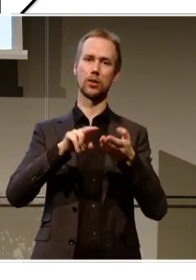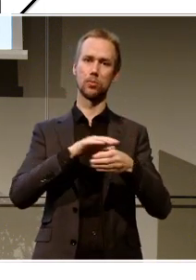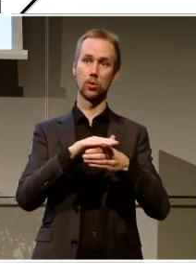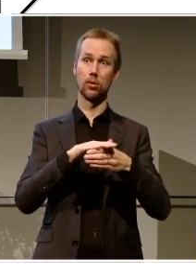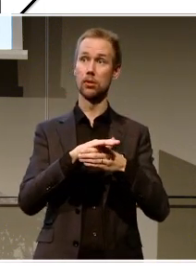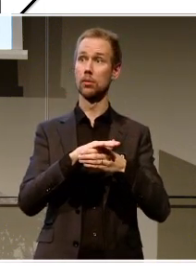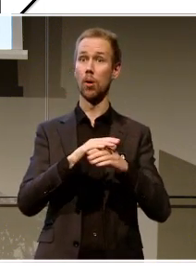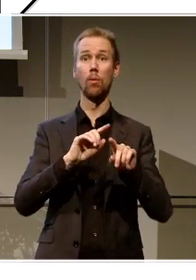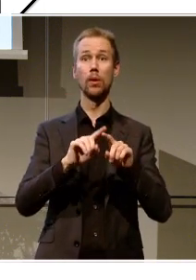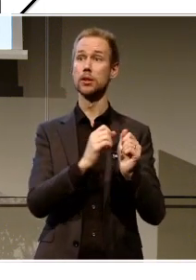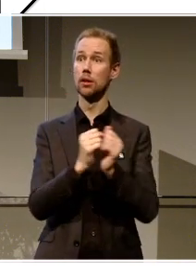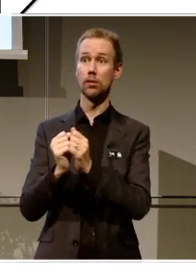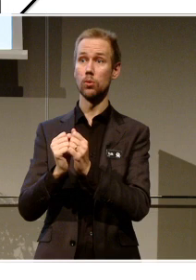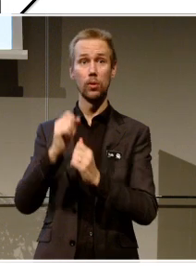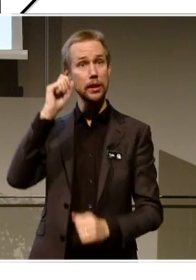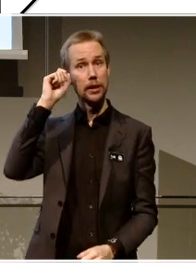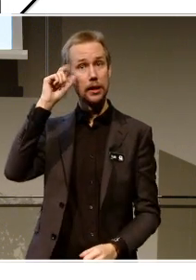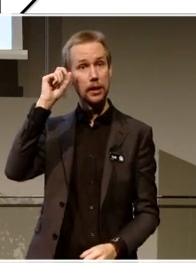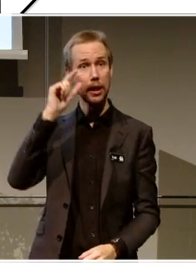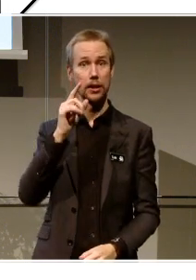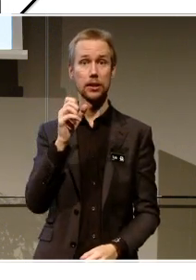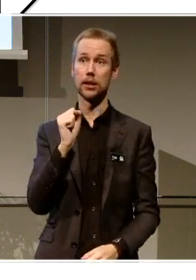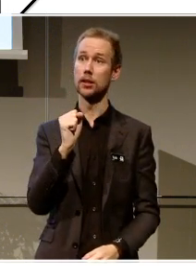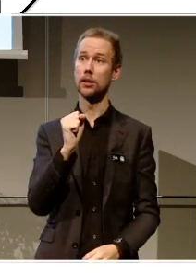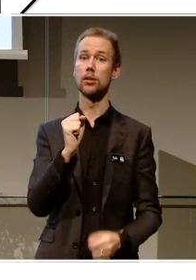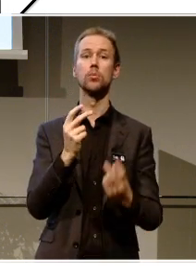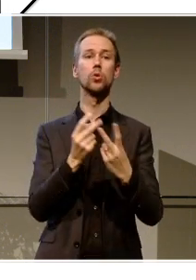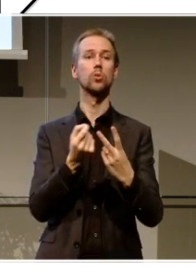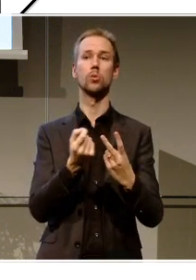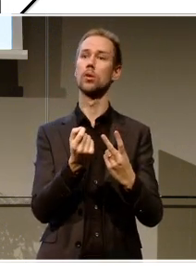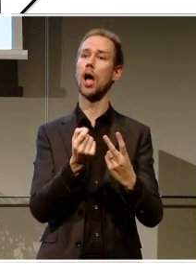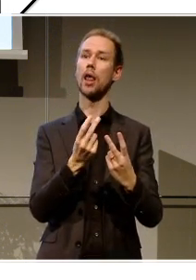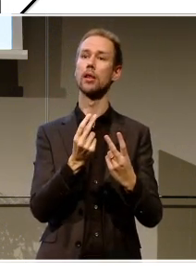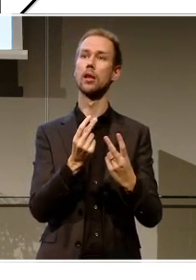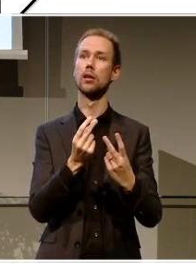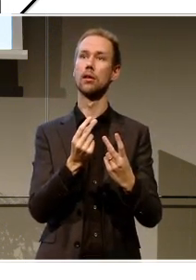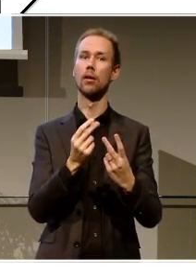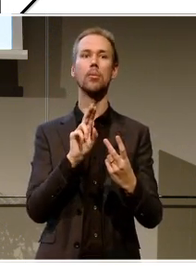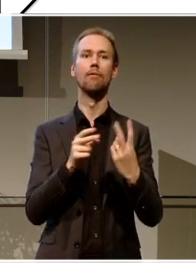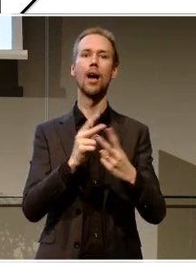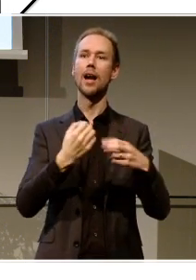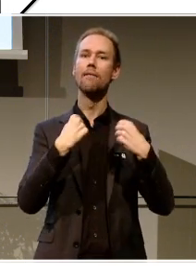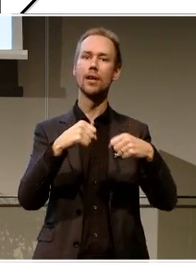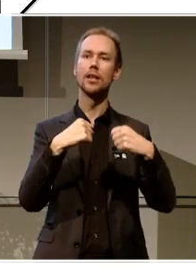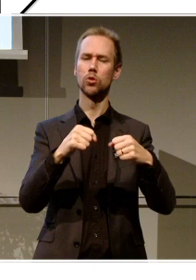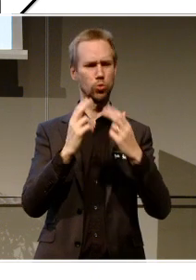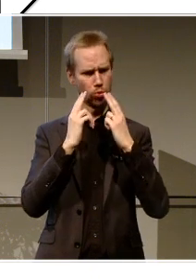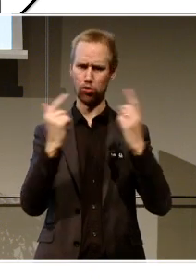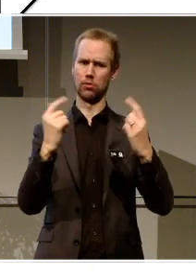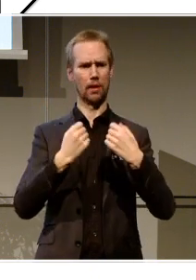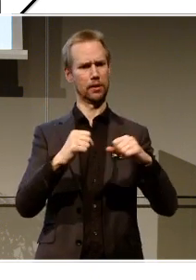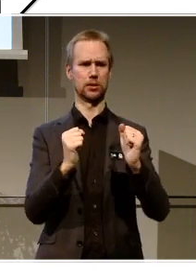betyder digitaliseringen något helt annat. I väldigt hög grad effektivitet. Alltså att vi på nya effektiva sätt ska